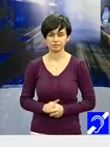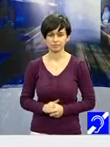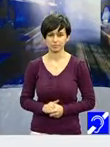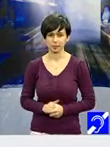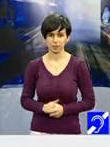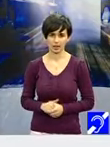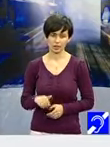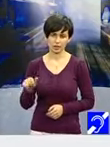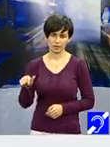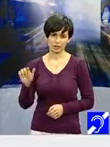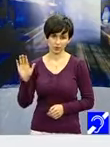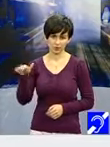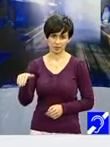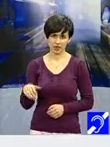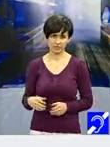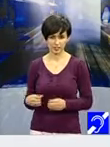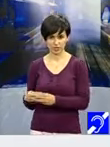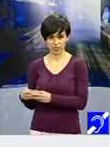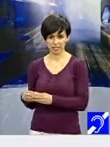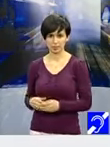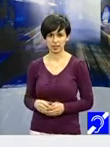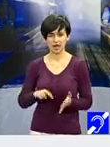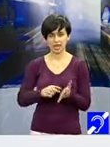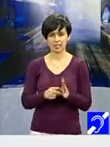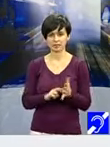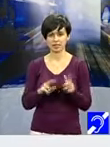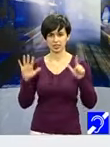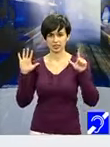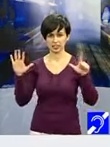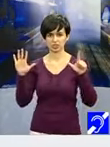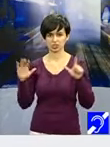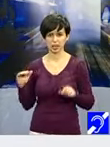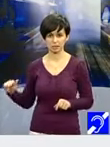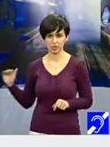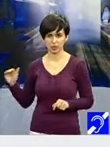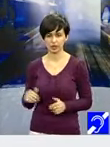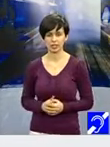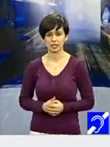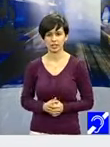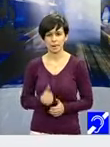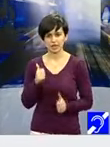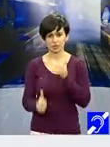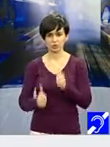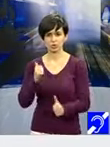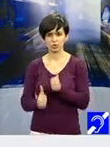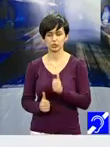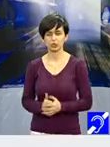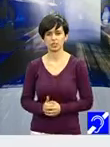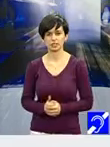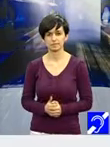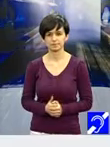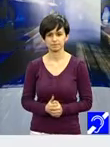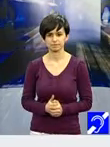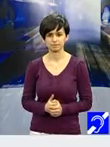ați pregătit deja alți 7 copii. Da. Tot pentru un concurs al Agenției Spațiale